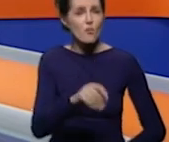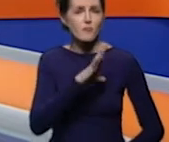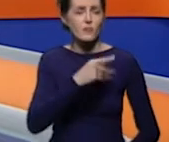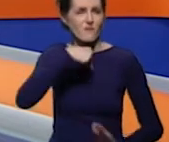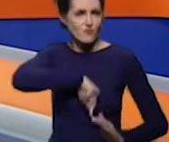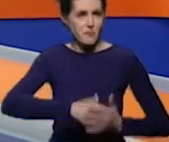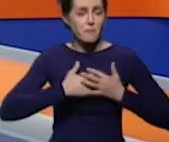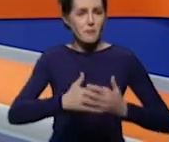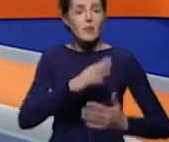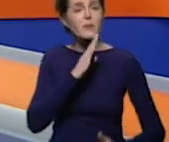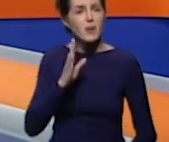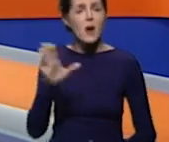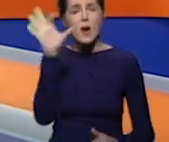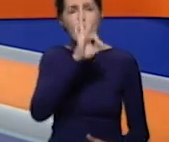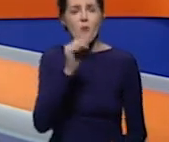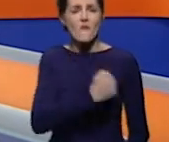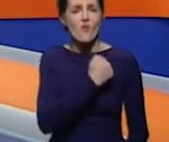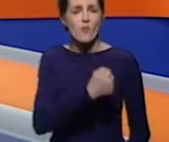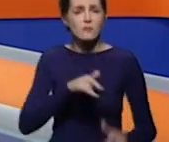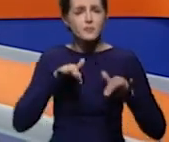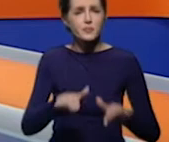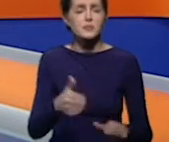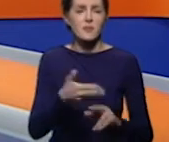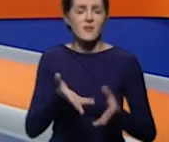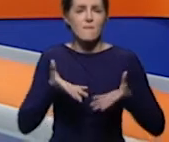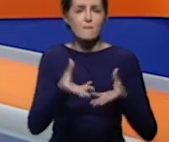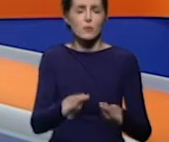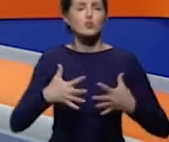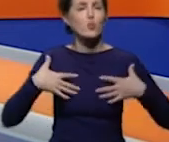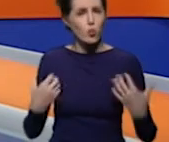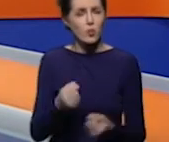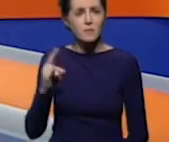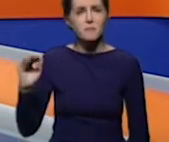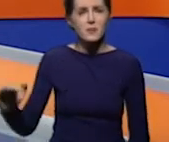утробі. Бойові дії вплинули на здоров'я дитини. Як